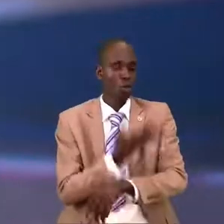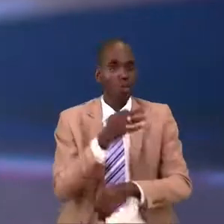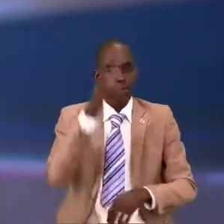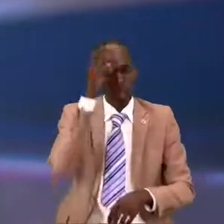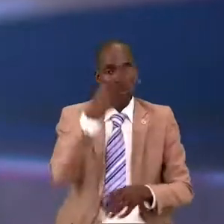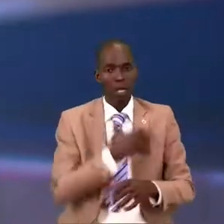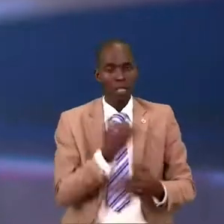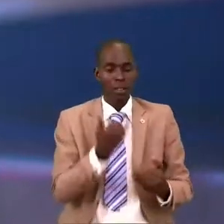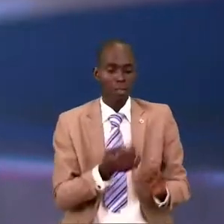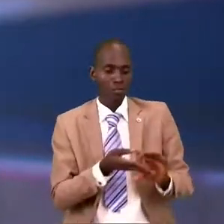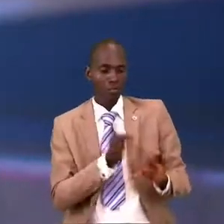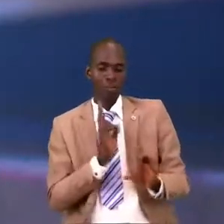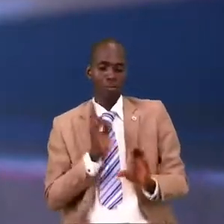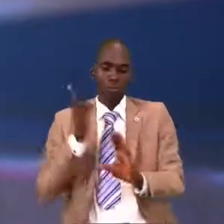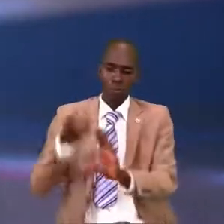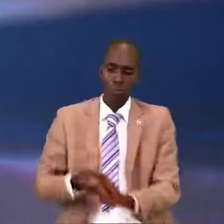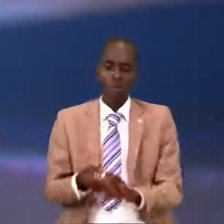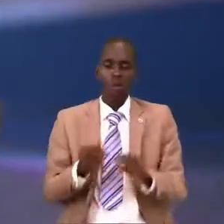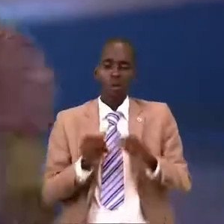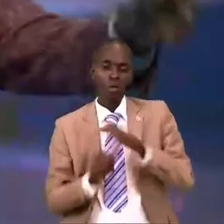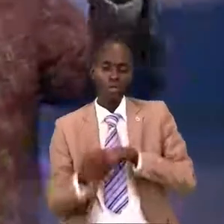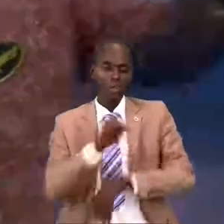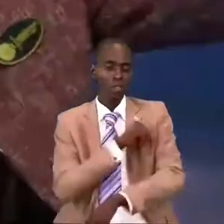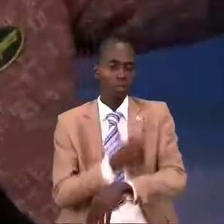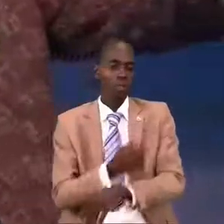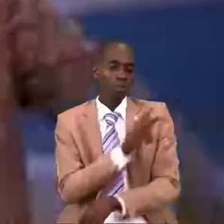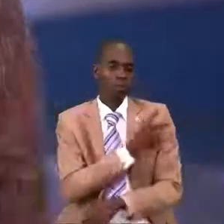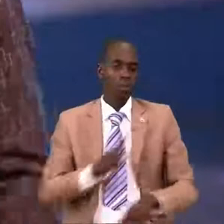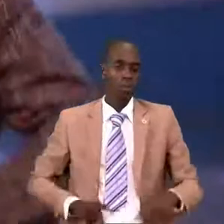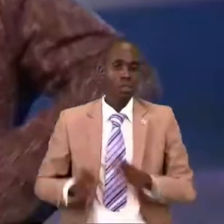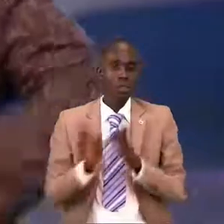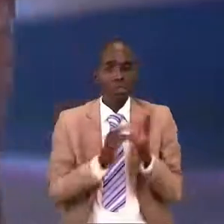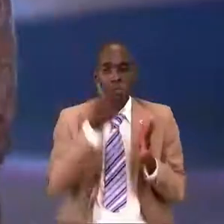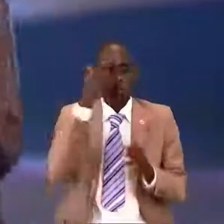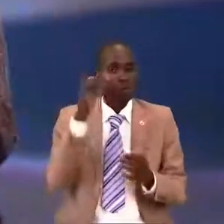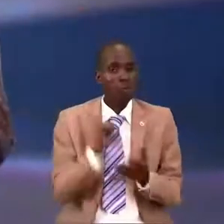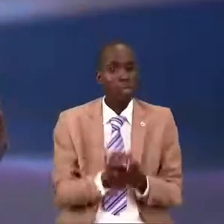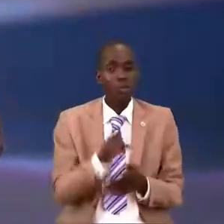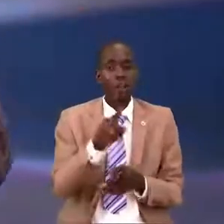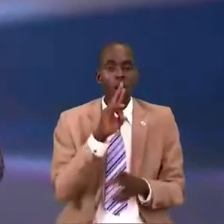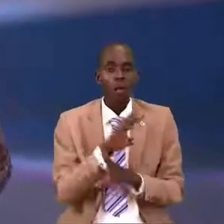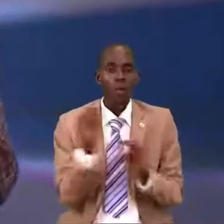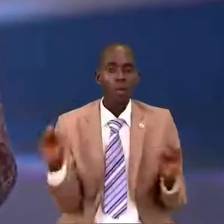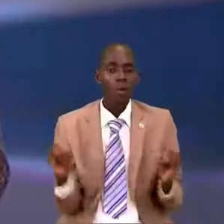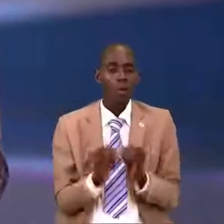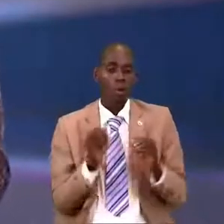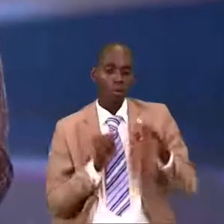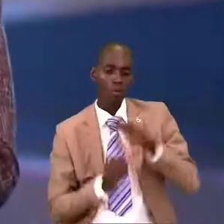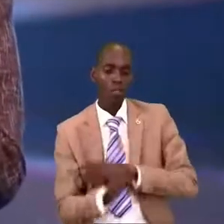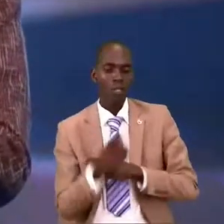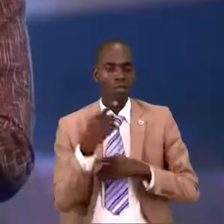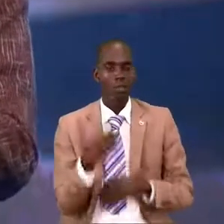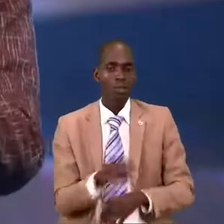donc, vous n'êtes plus sous l'autorité du Dieu de ce monde. Ne vous conformez pas au